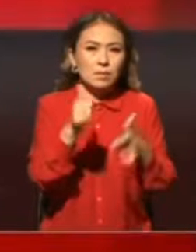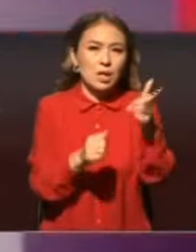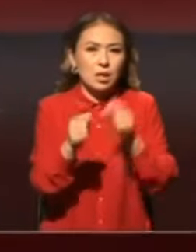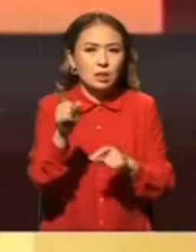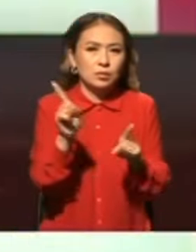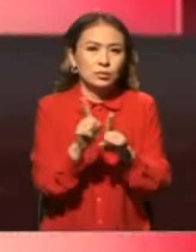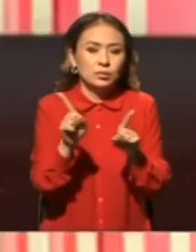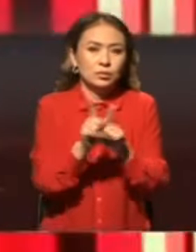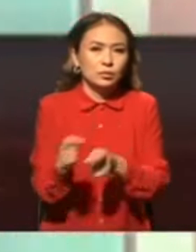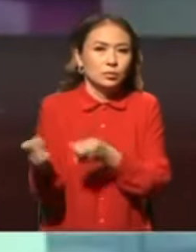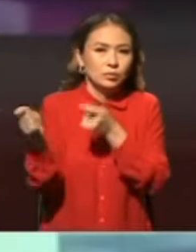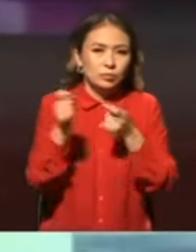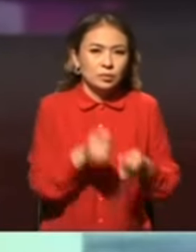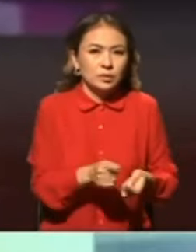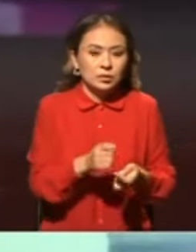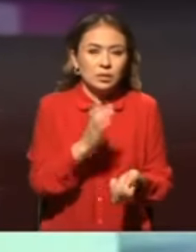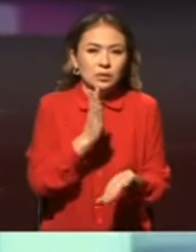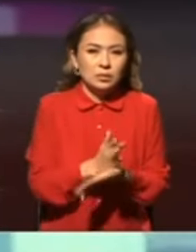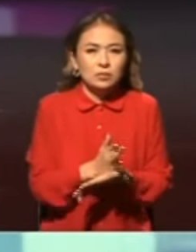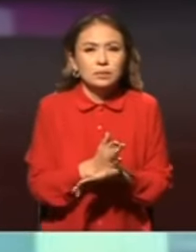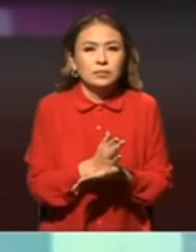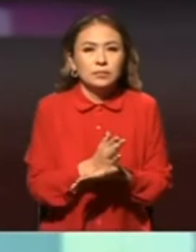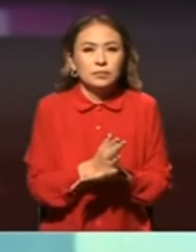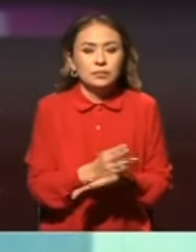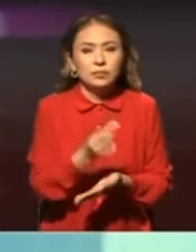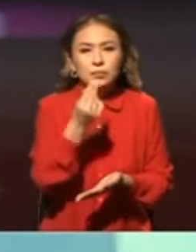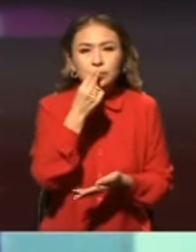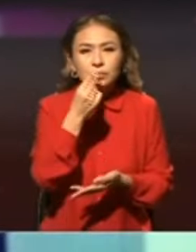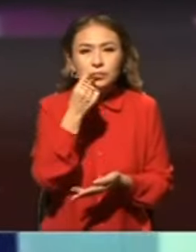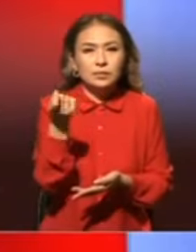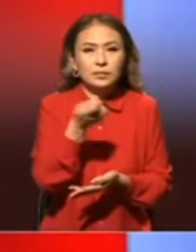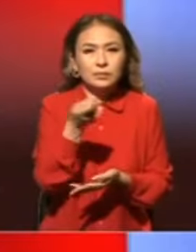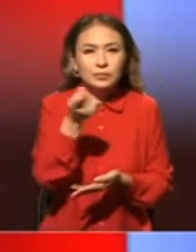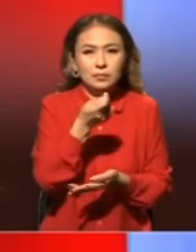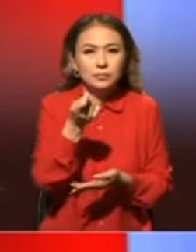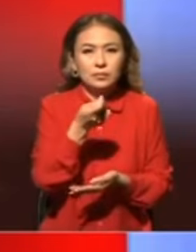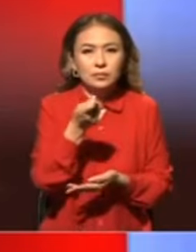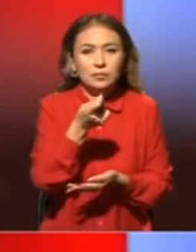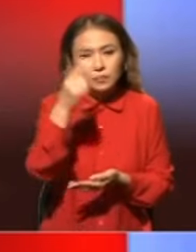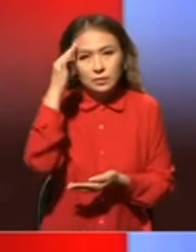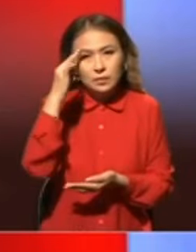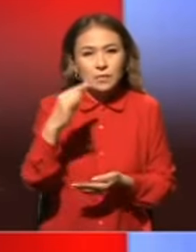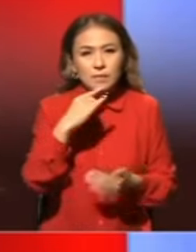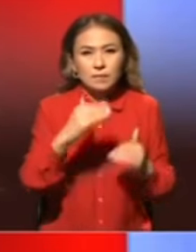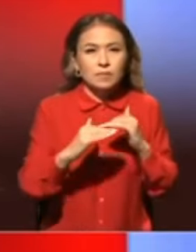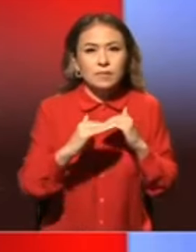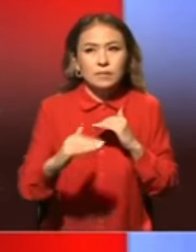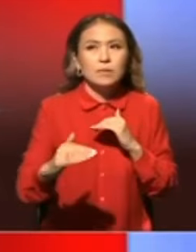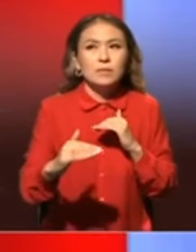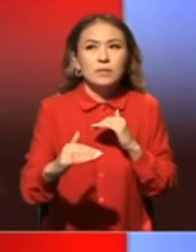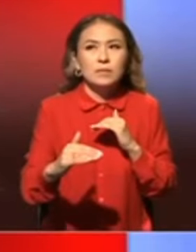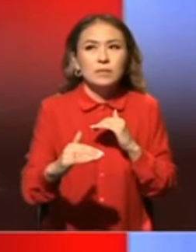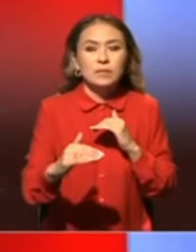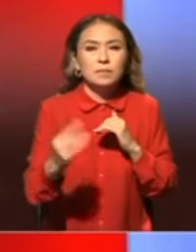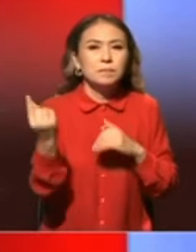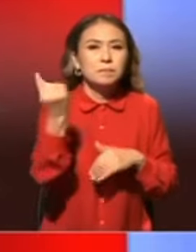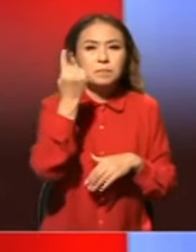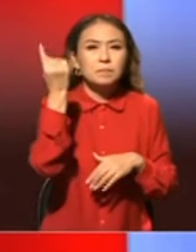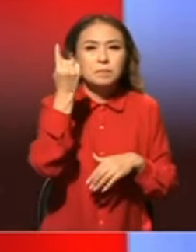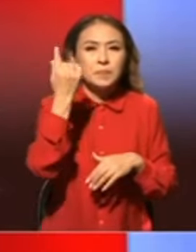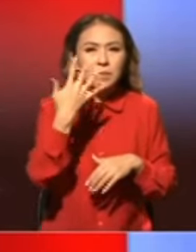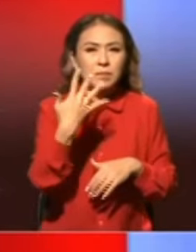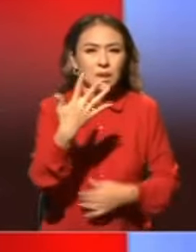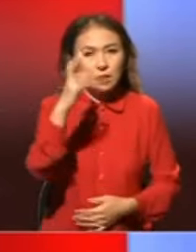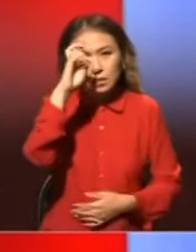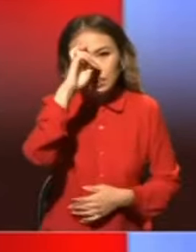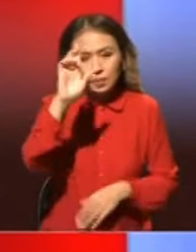тасуға мәжбүр болып отырмыз. Астықты, бидайды Қазақстан енді бірінші бес